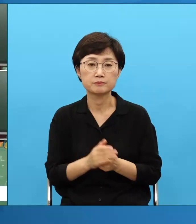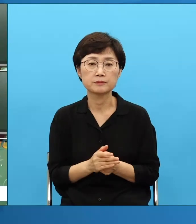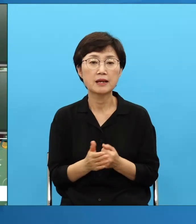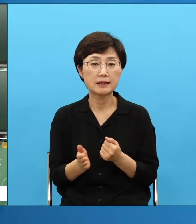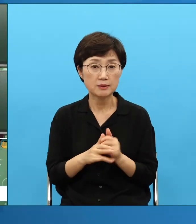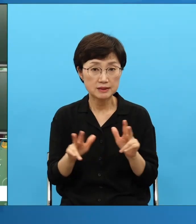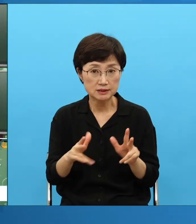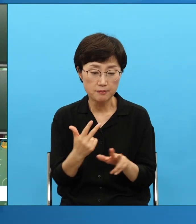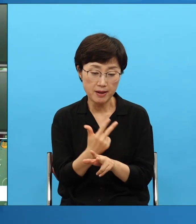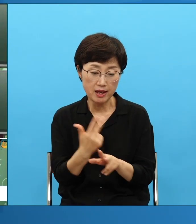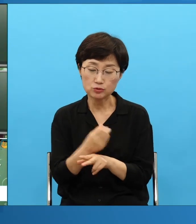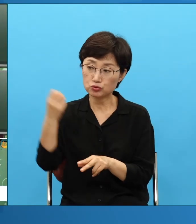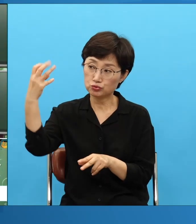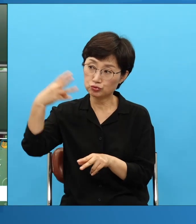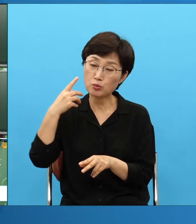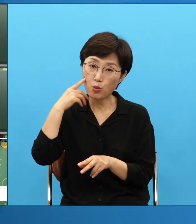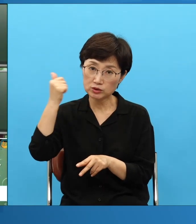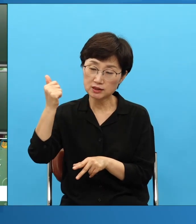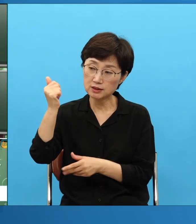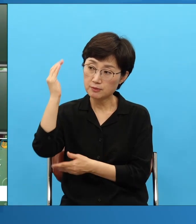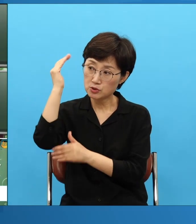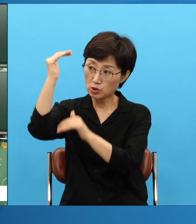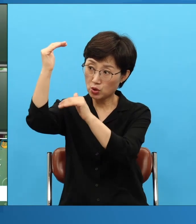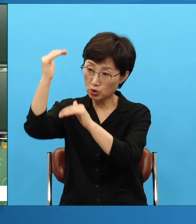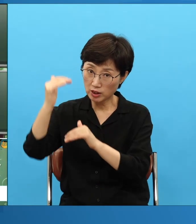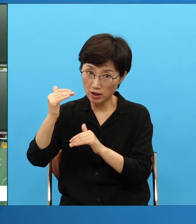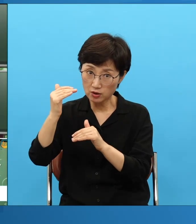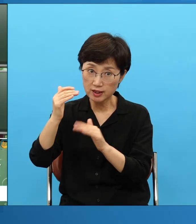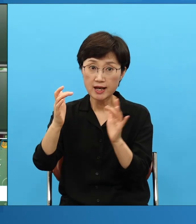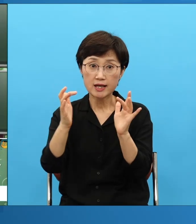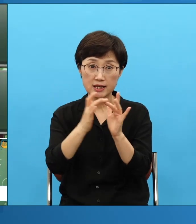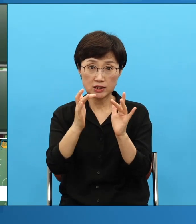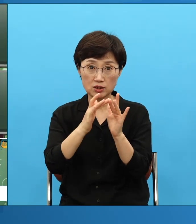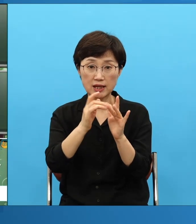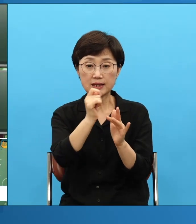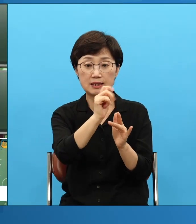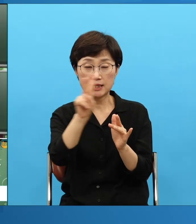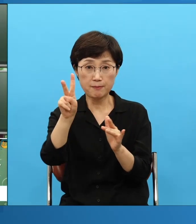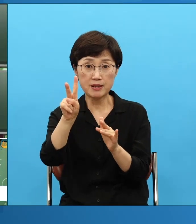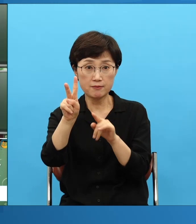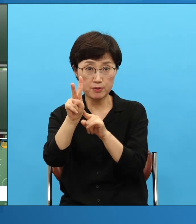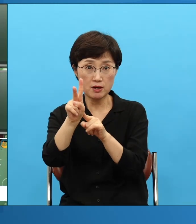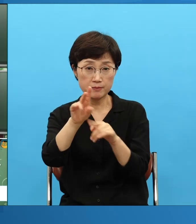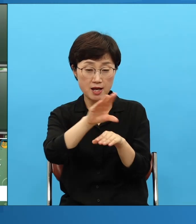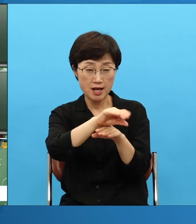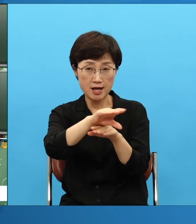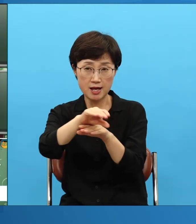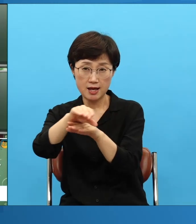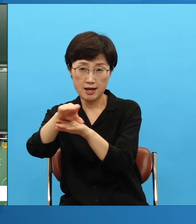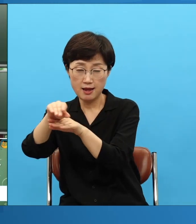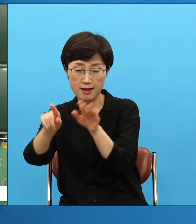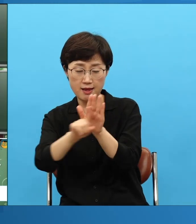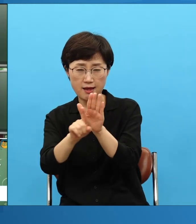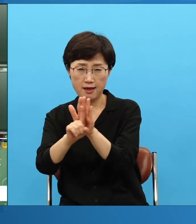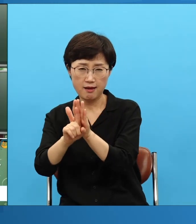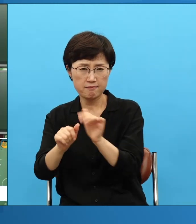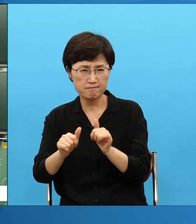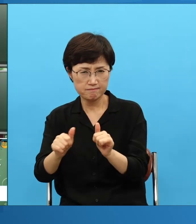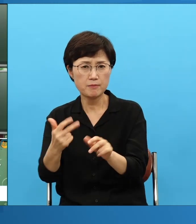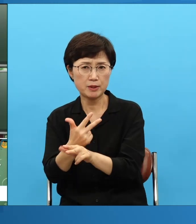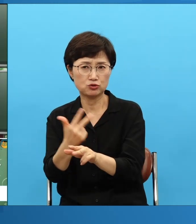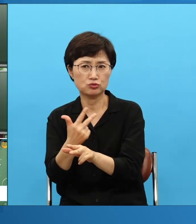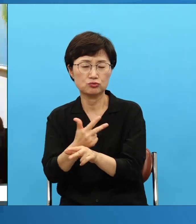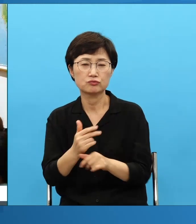그래서 매주 류광수 목사님 메시지가 인도네시아 공중파 방송국과 많은 케이블 방송국에서 방송되고